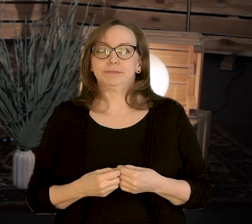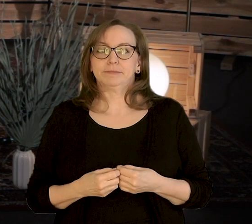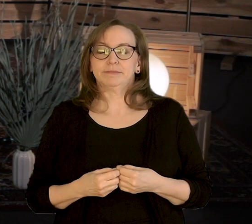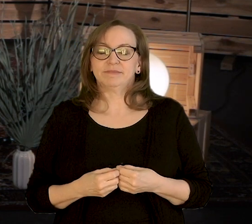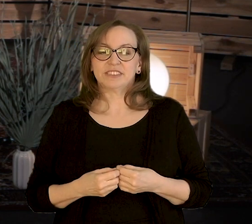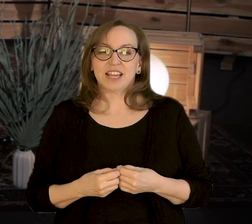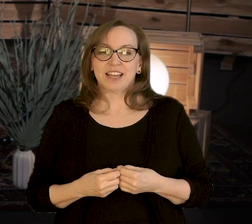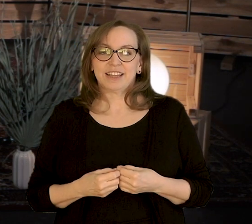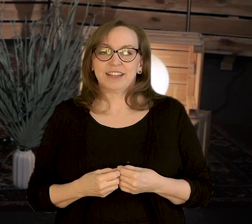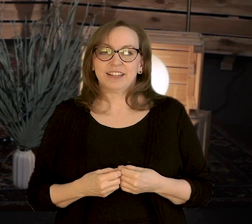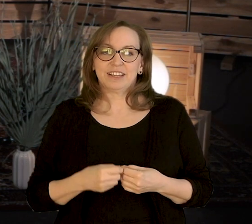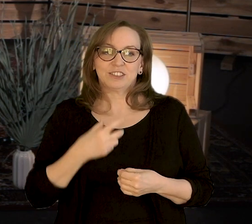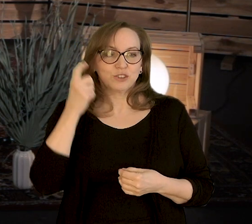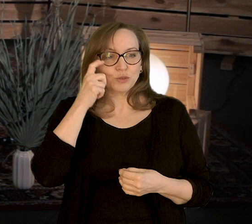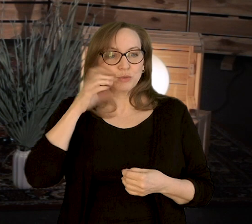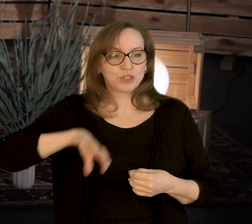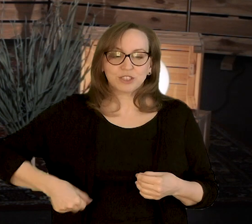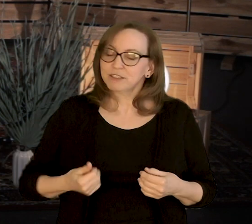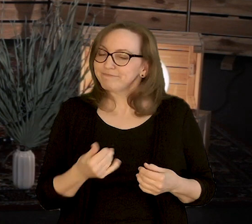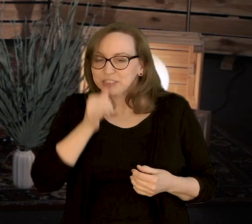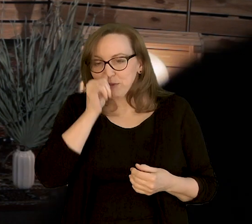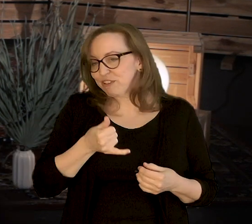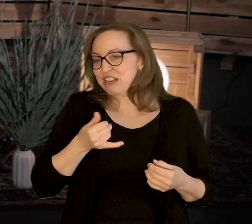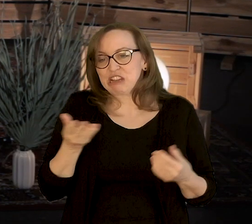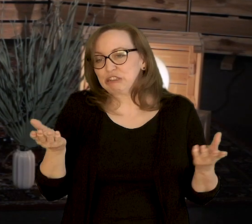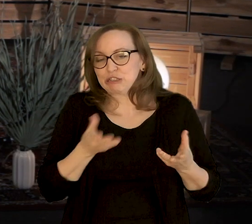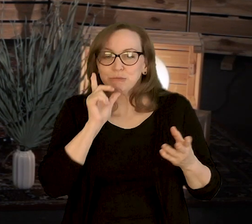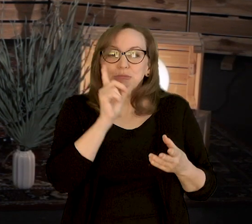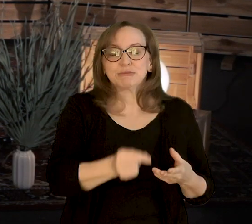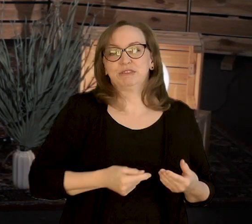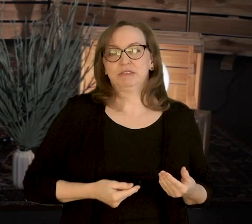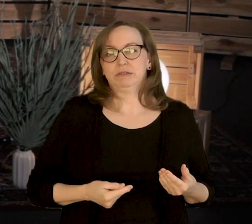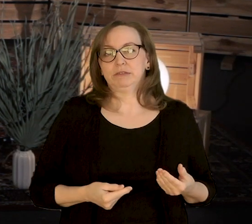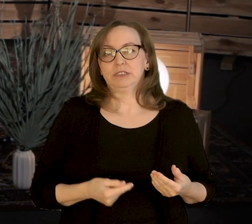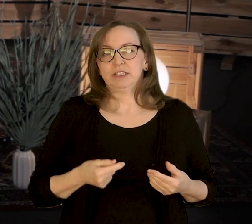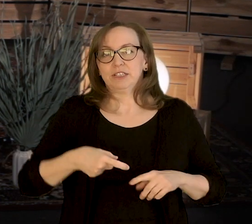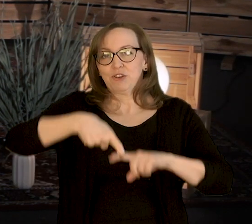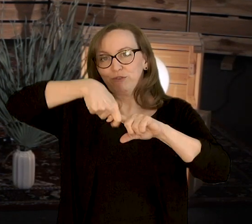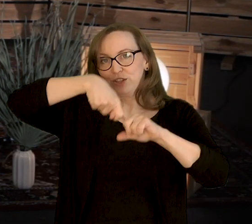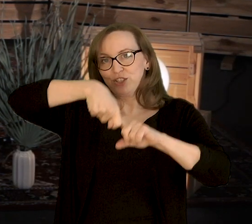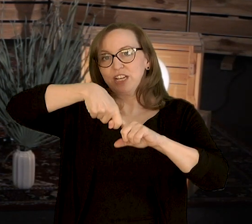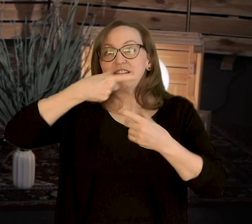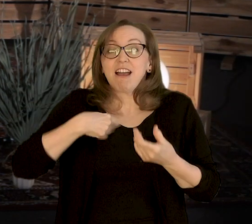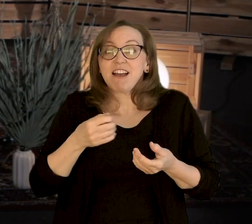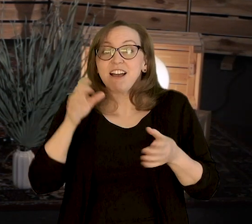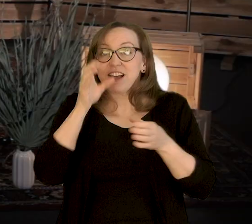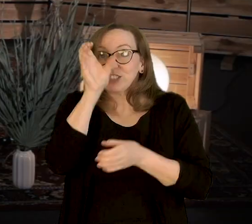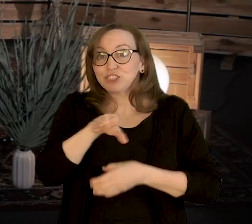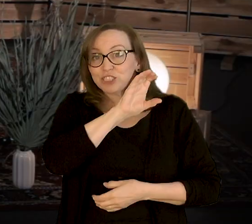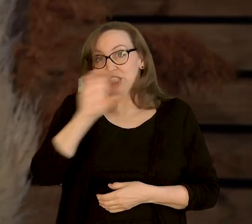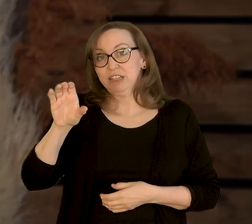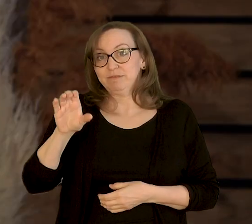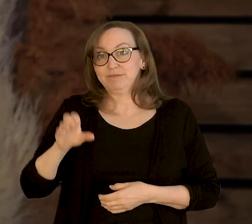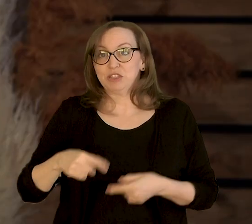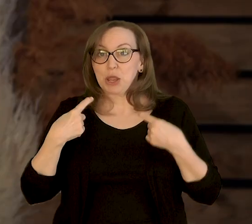Ci złoczyńcy nie mogli się nigdzie ruszyć. Wisieli na swoich krzyżach, nie mieli żadnego